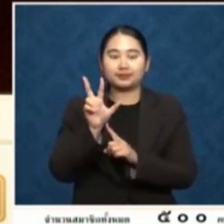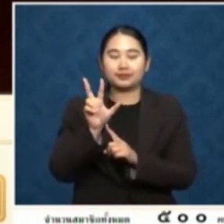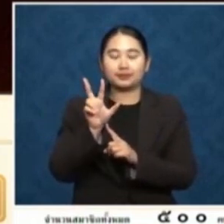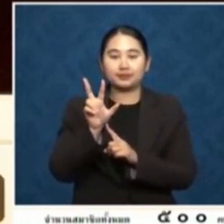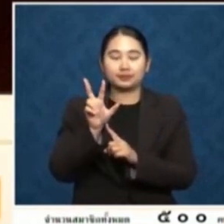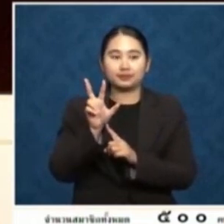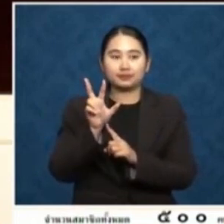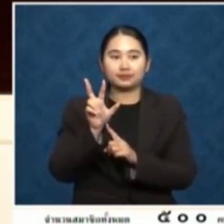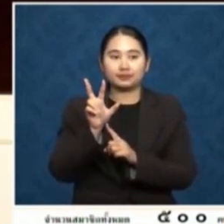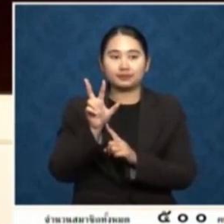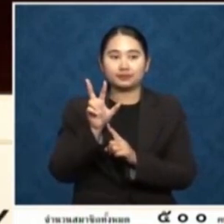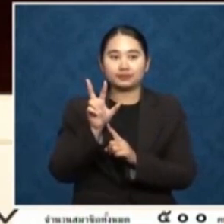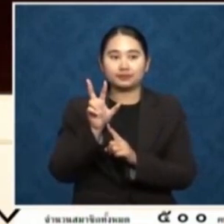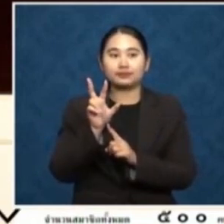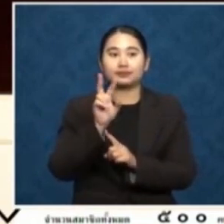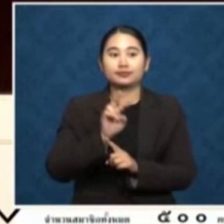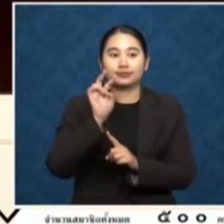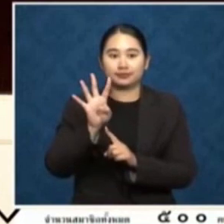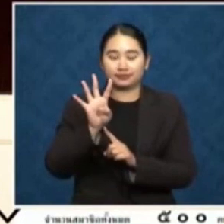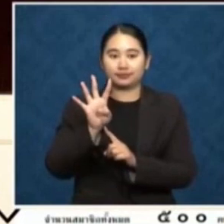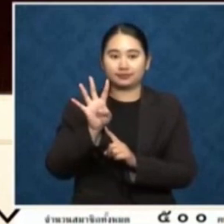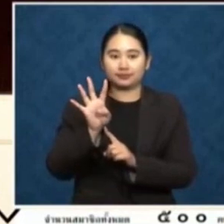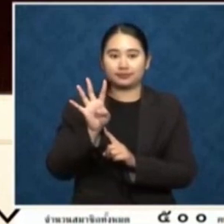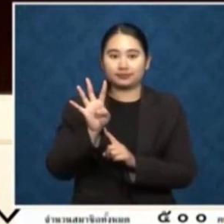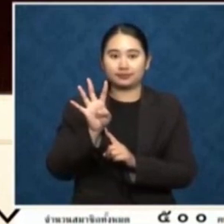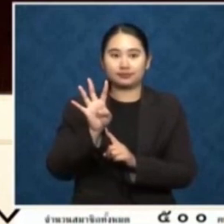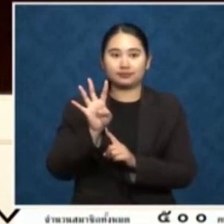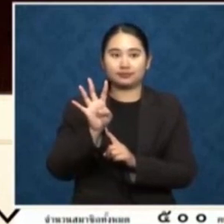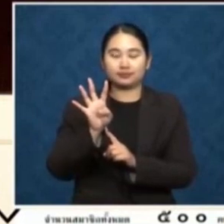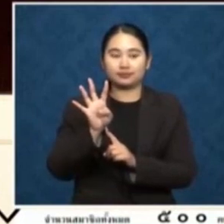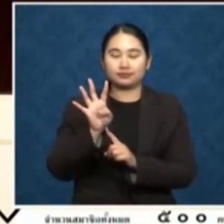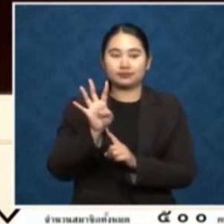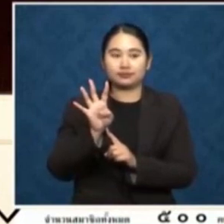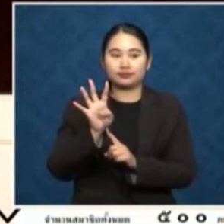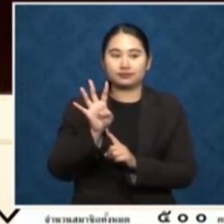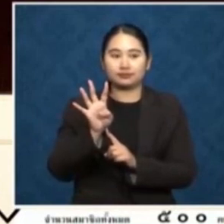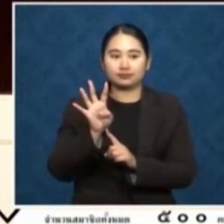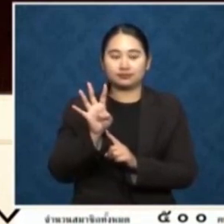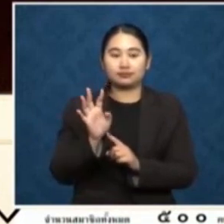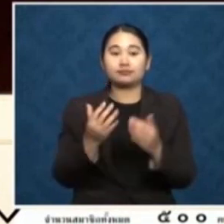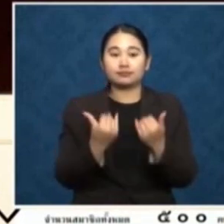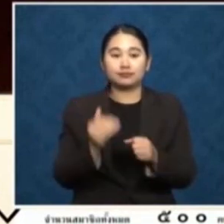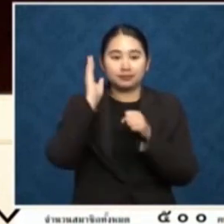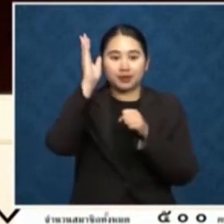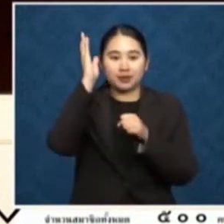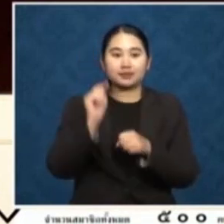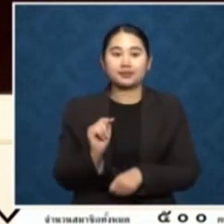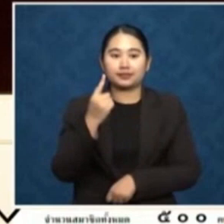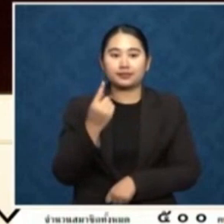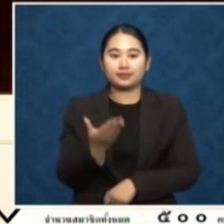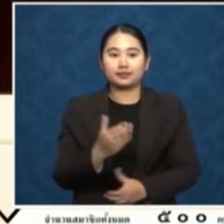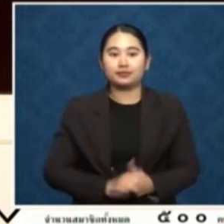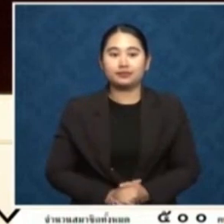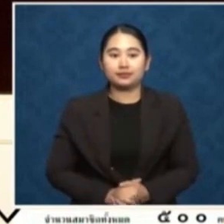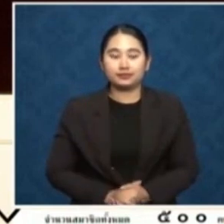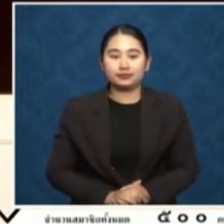ตันคสิทธิ์นะครับท่านที่สามท่านประสิทธิ์ปฐมพดุงท่านที่สี่ท่านศิรินทร์พัฒน์กองตะการนะครับ